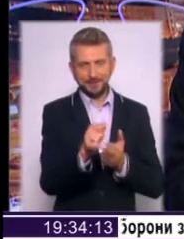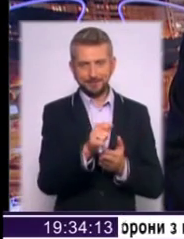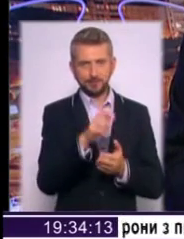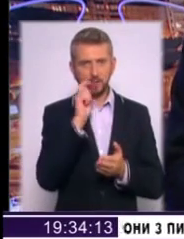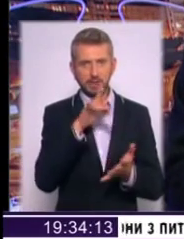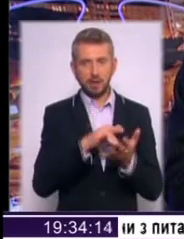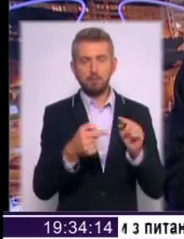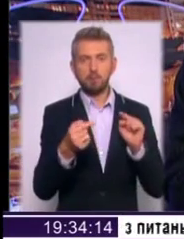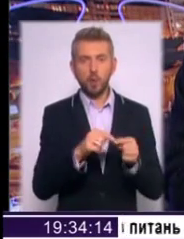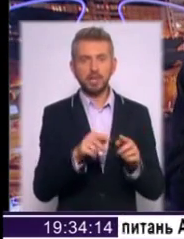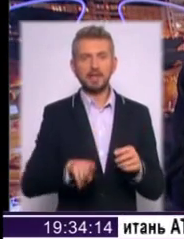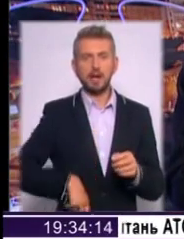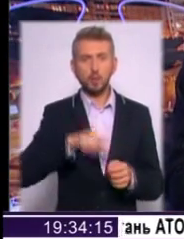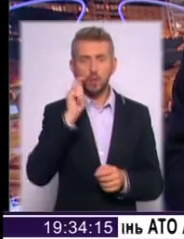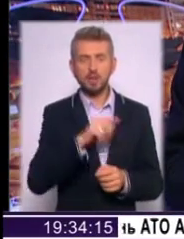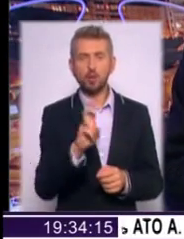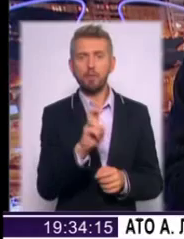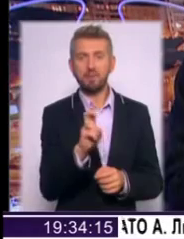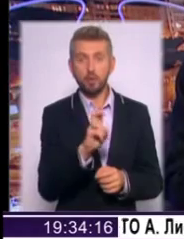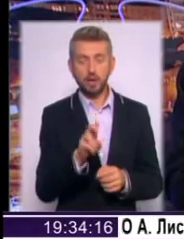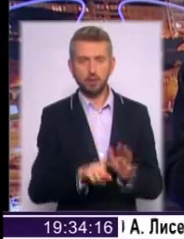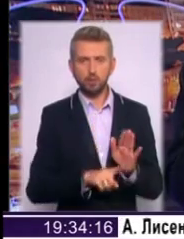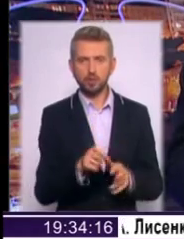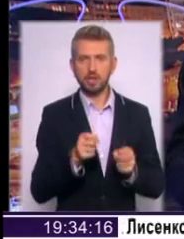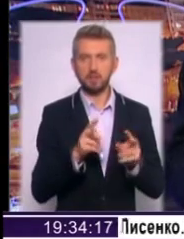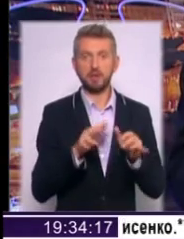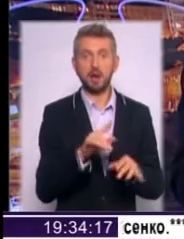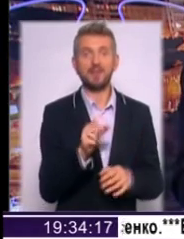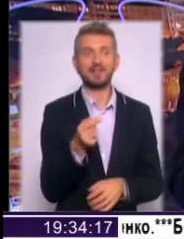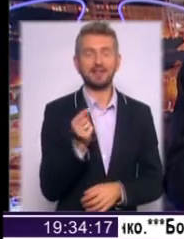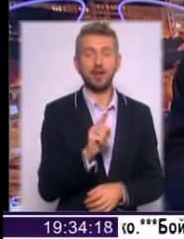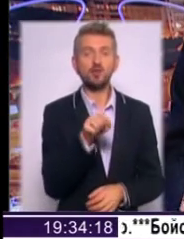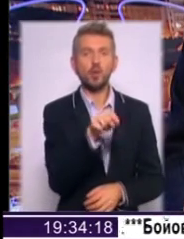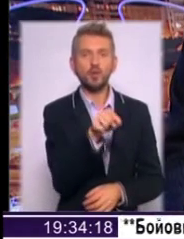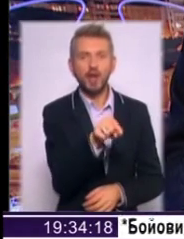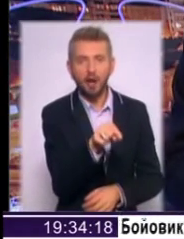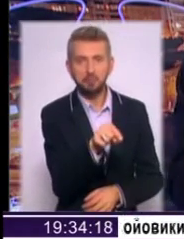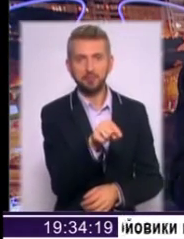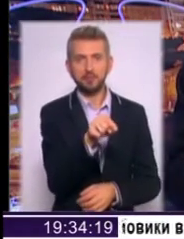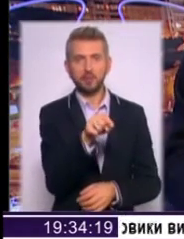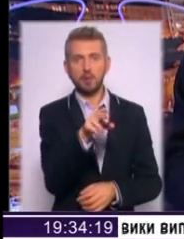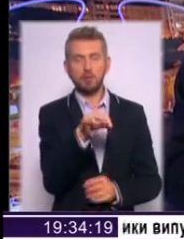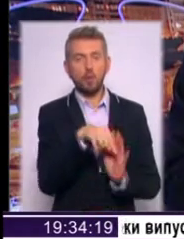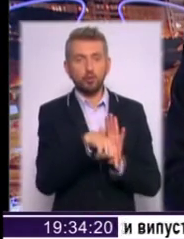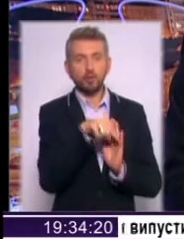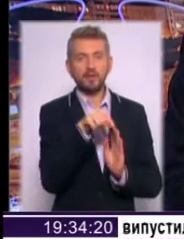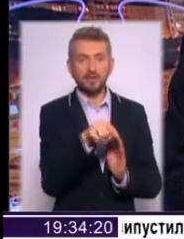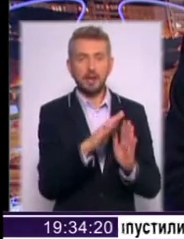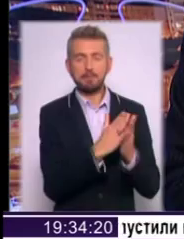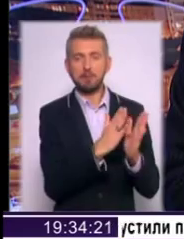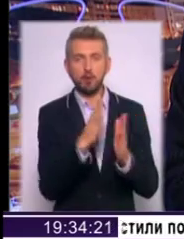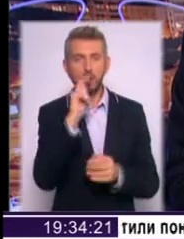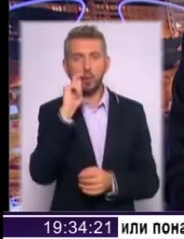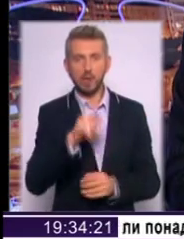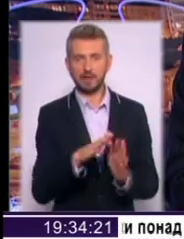директора української бібліотеки порушена кримінальна справа тільки за те, що там, ну, по суті, в тій бібліотеці українські